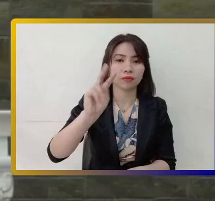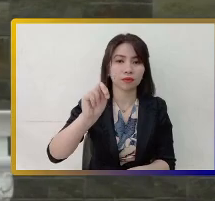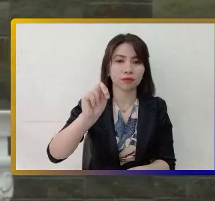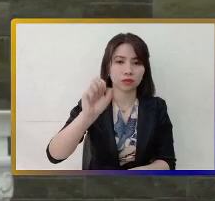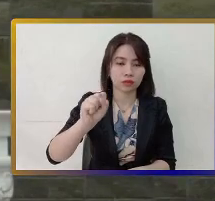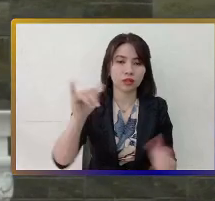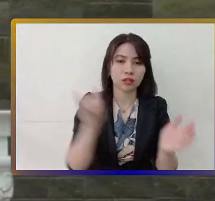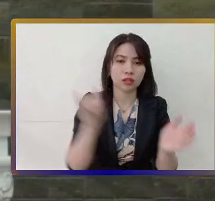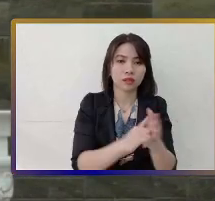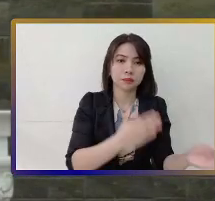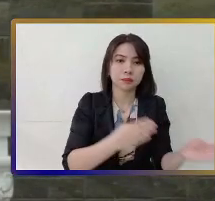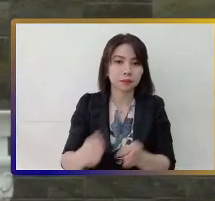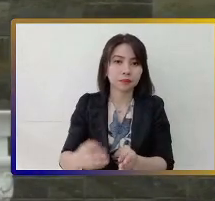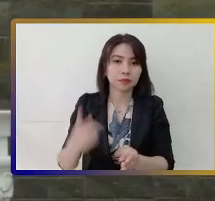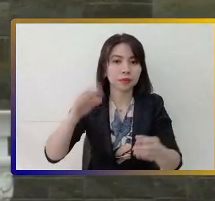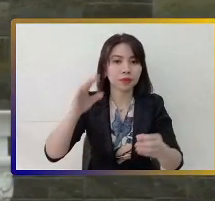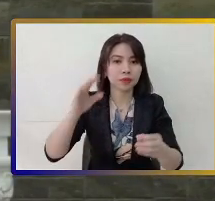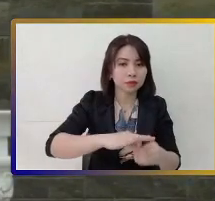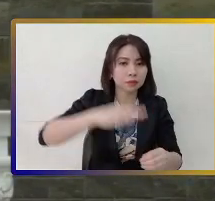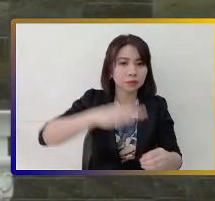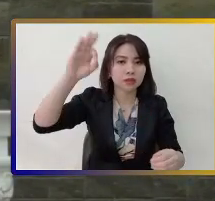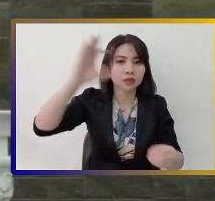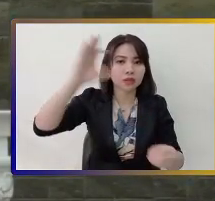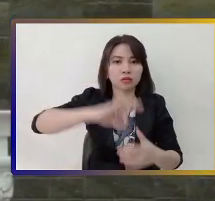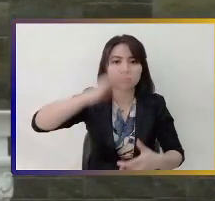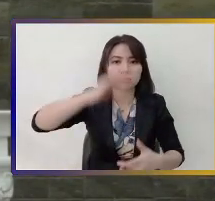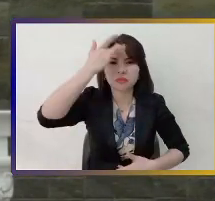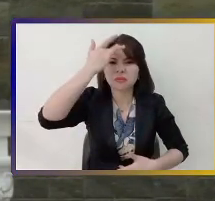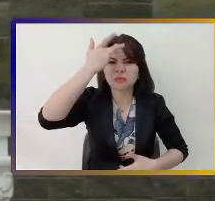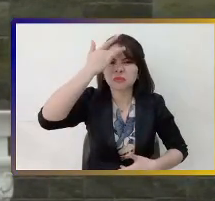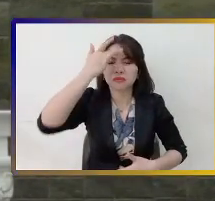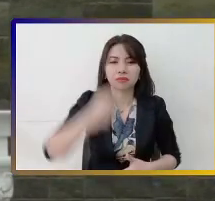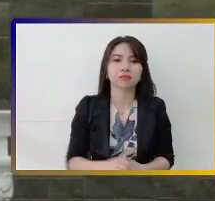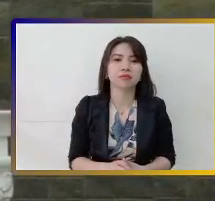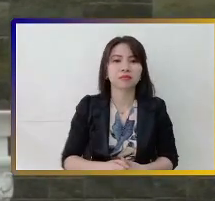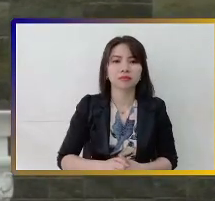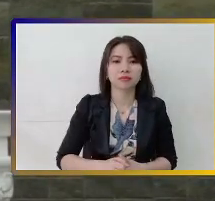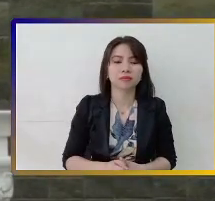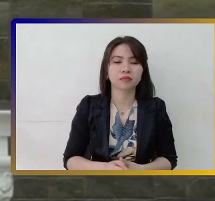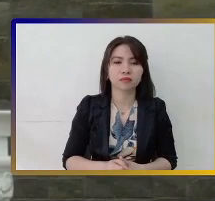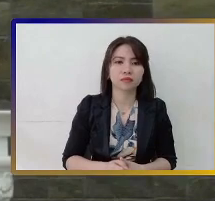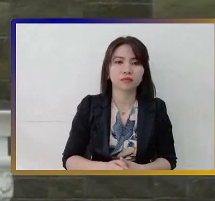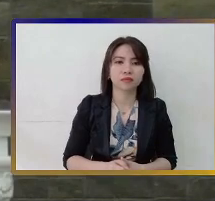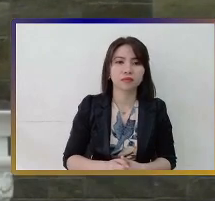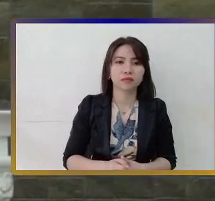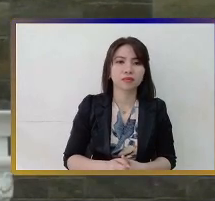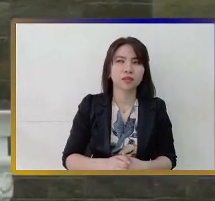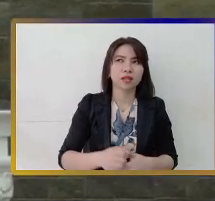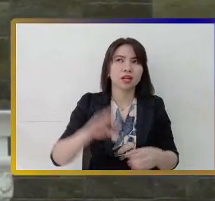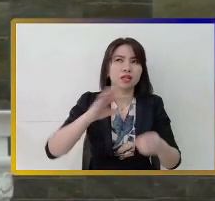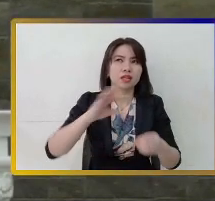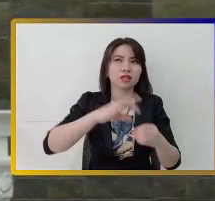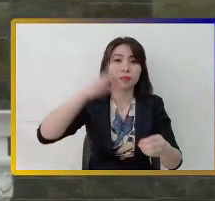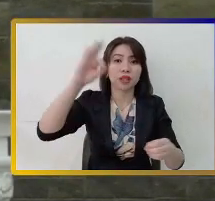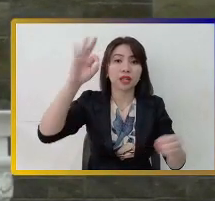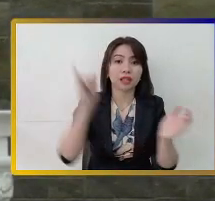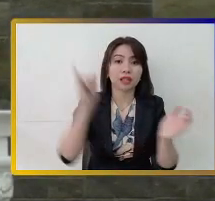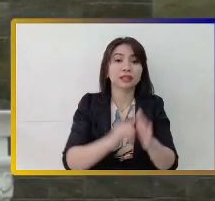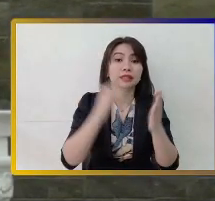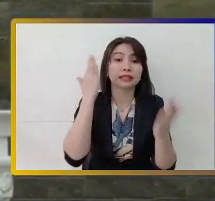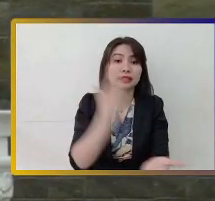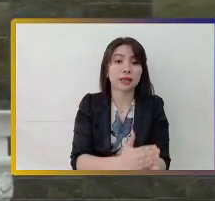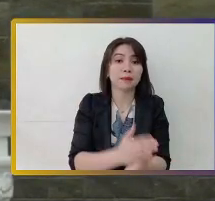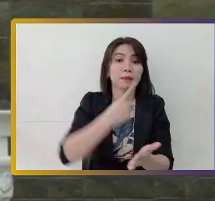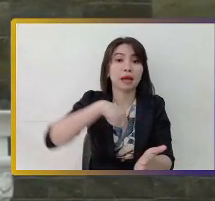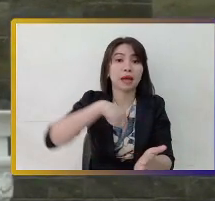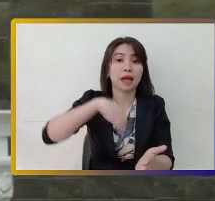of this infirmity, it is evil spirit, ay para natiliin sa isipan